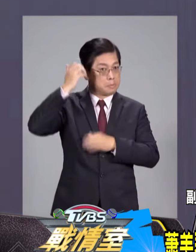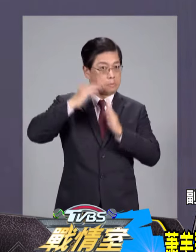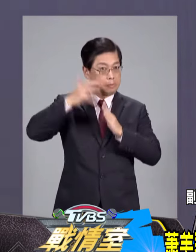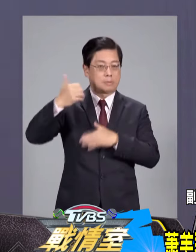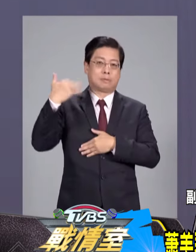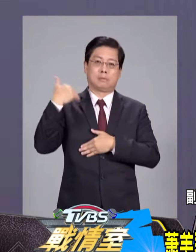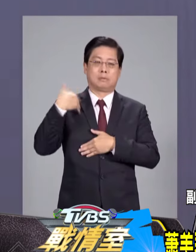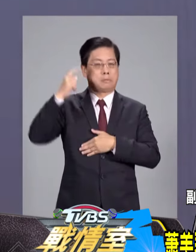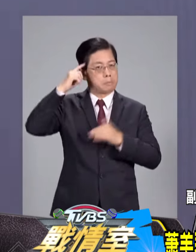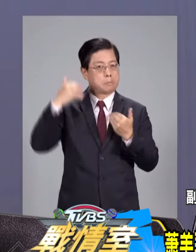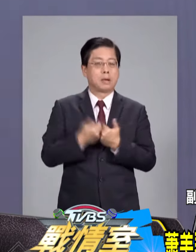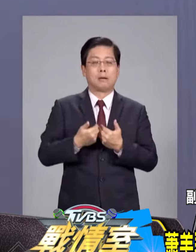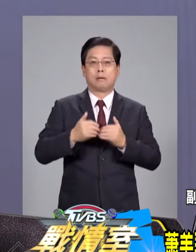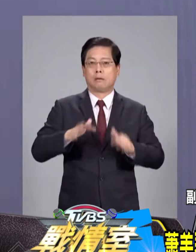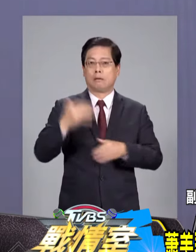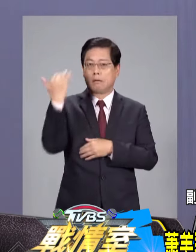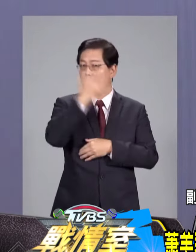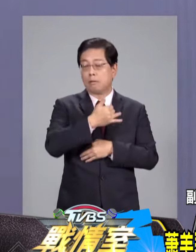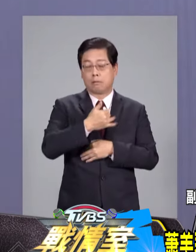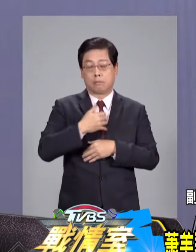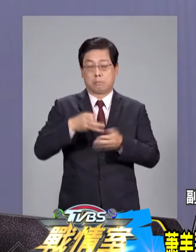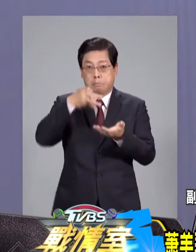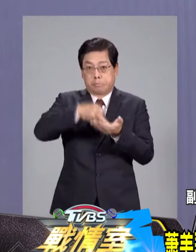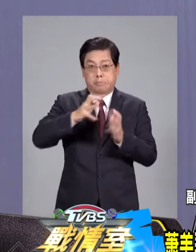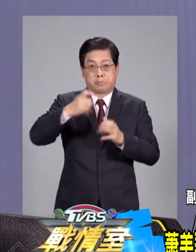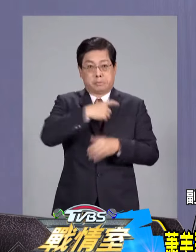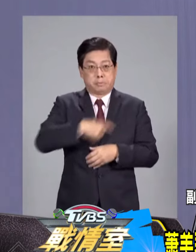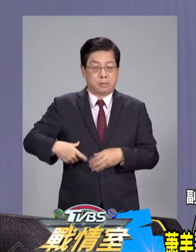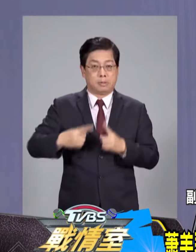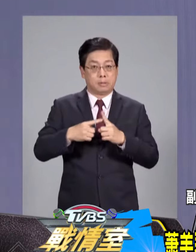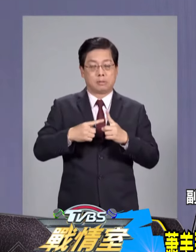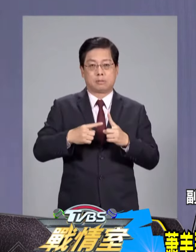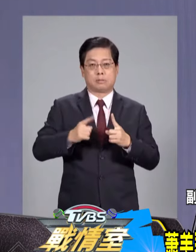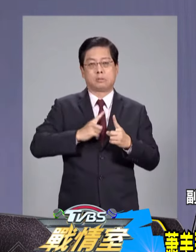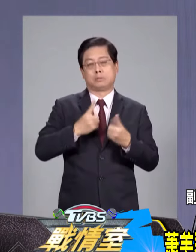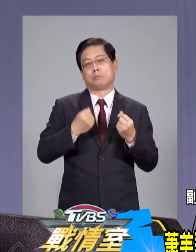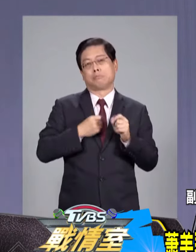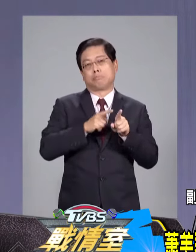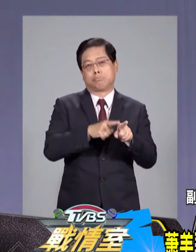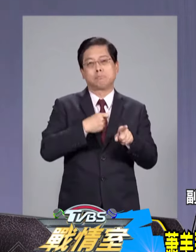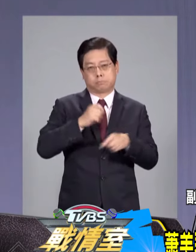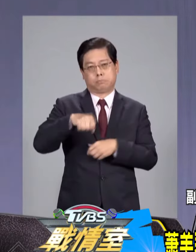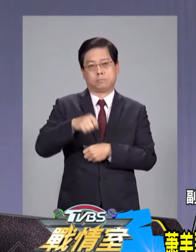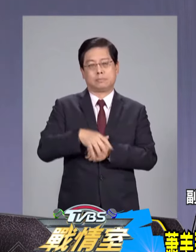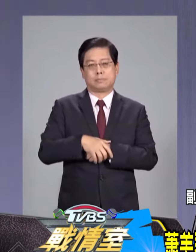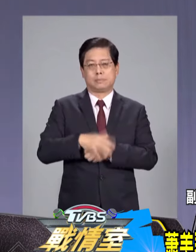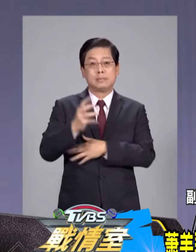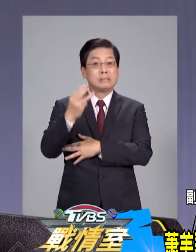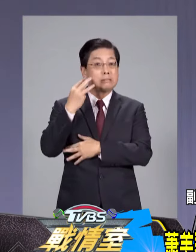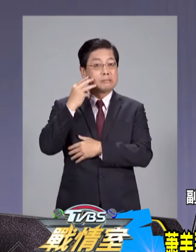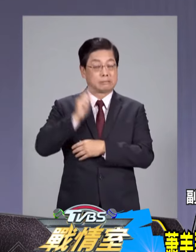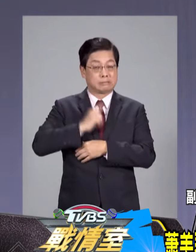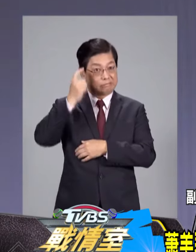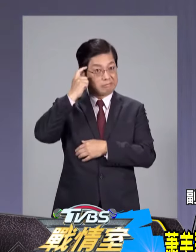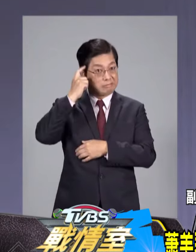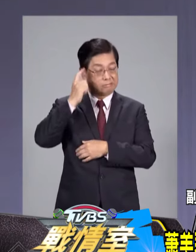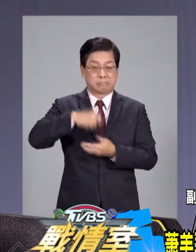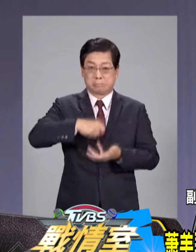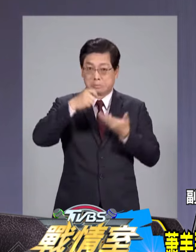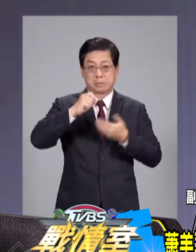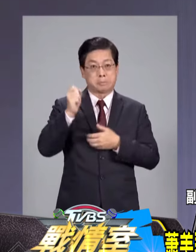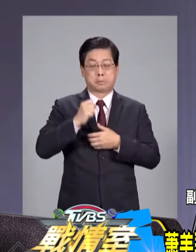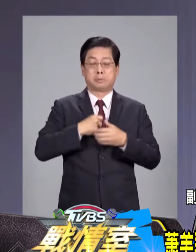去都曾经反核，但现在变成总统候选人以后，也都拥抱核电。政治人物的理念和主张